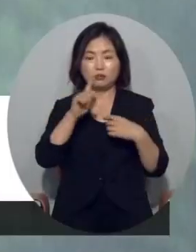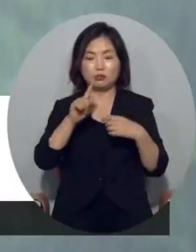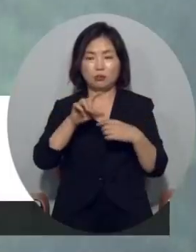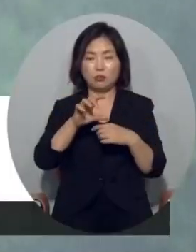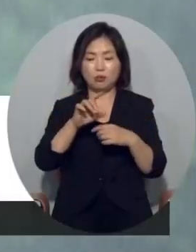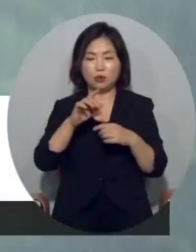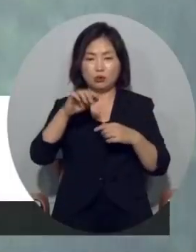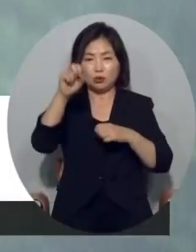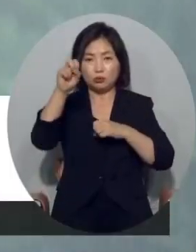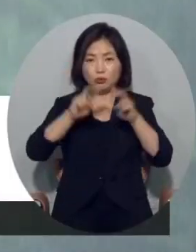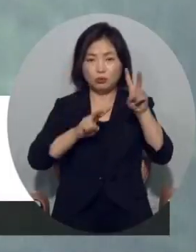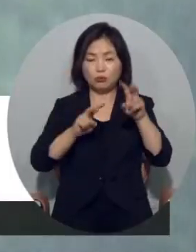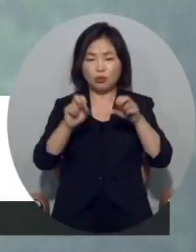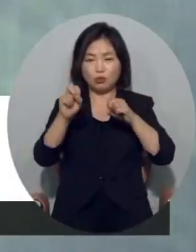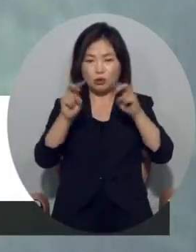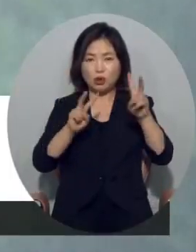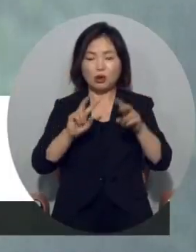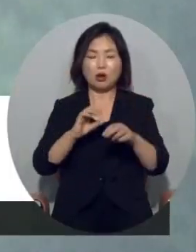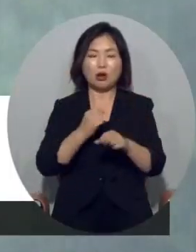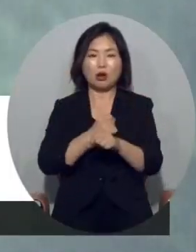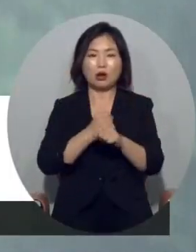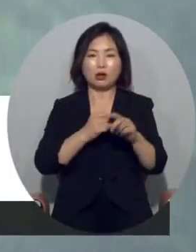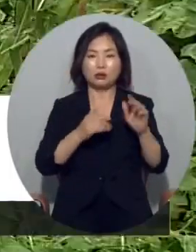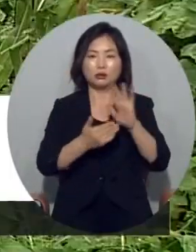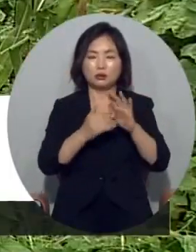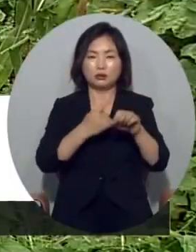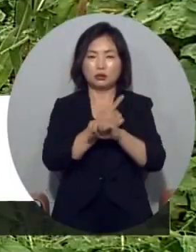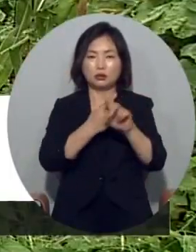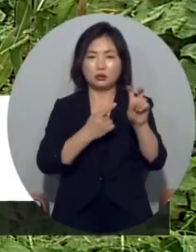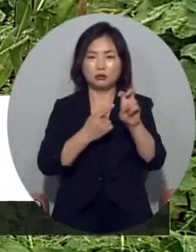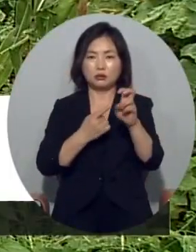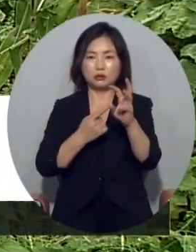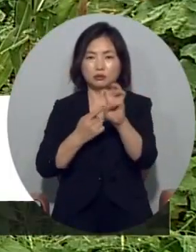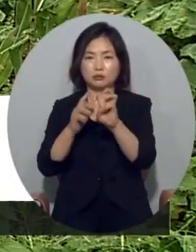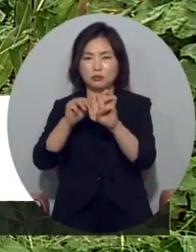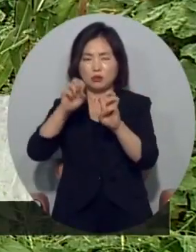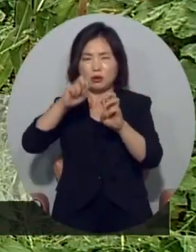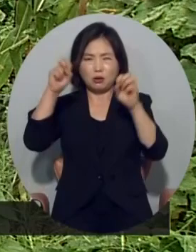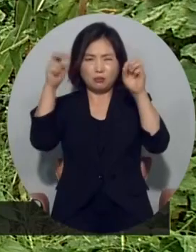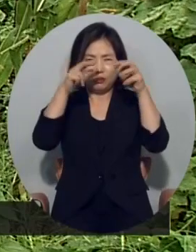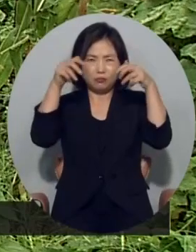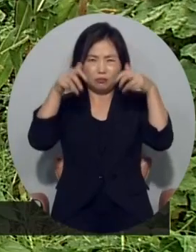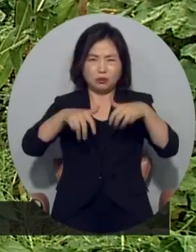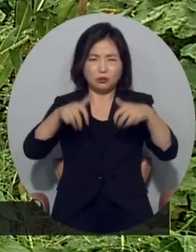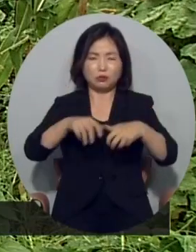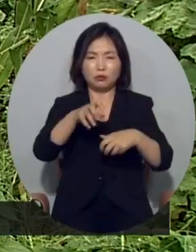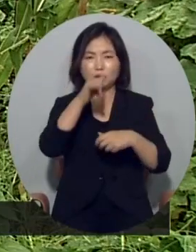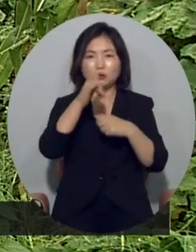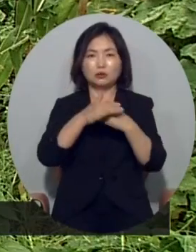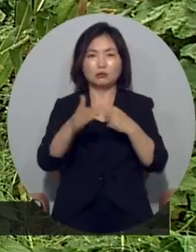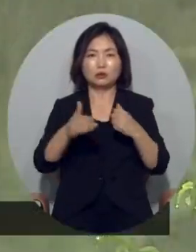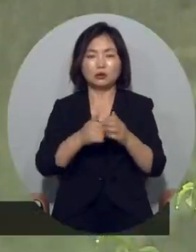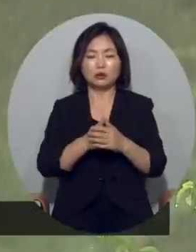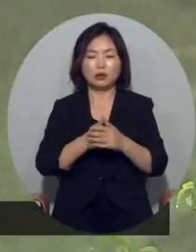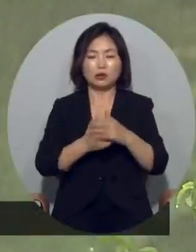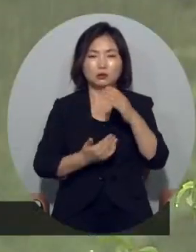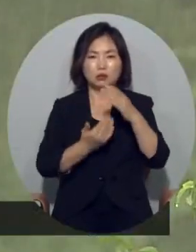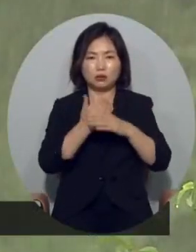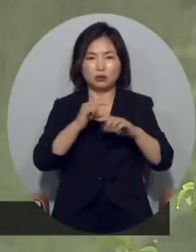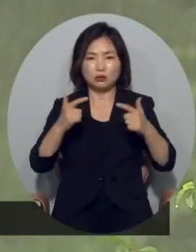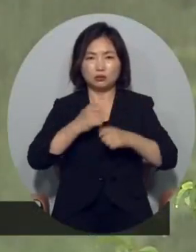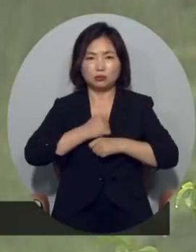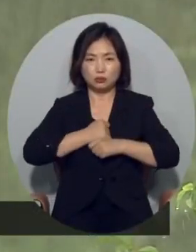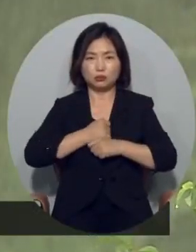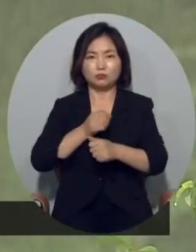따라 천둥 번개를 동반한 시간당 20mm 에서 30mm 에 세찬 비가 내리는 곳도 있겠다며 안전사고에